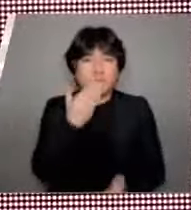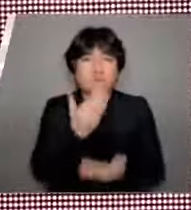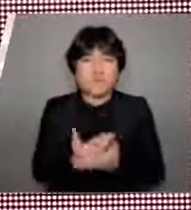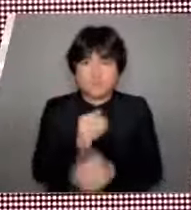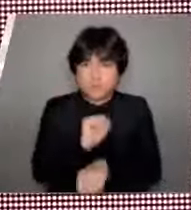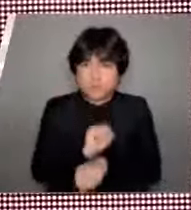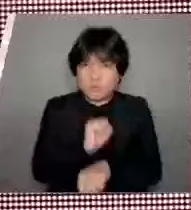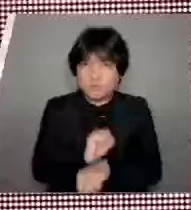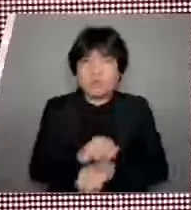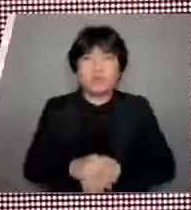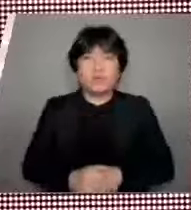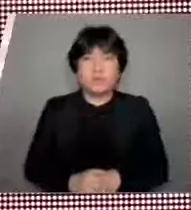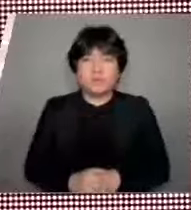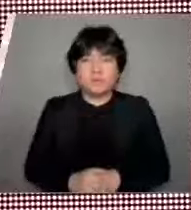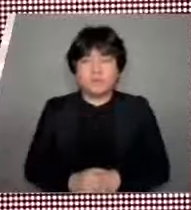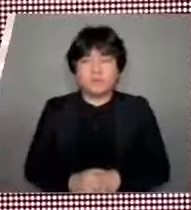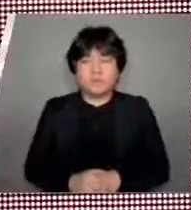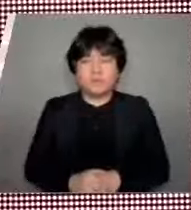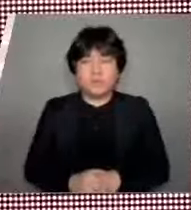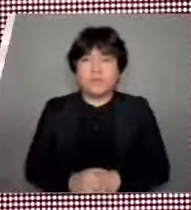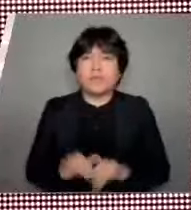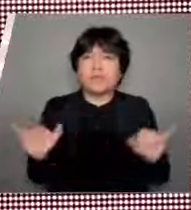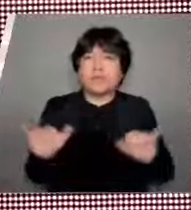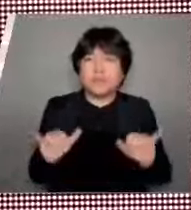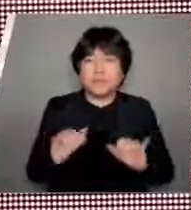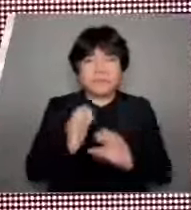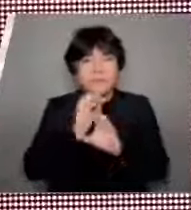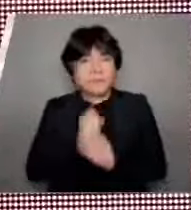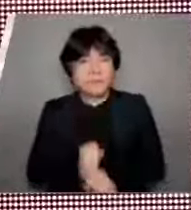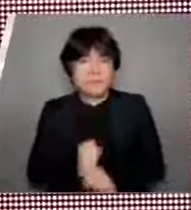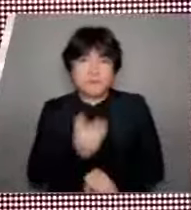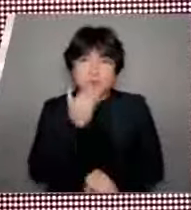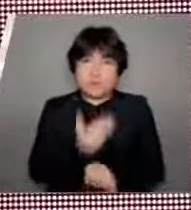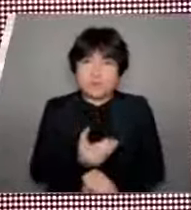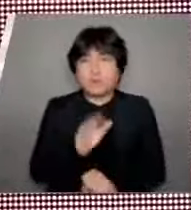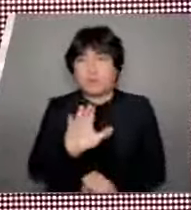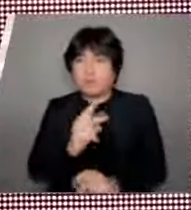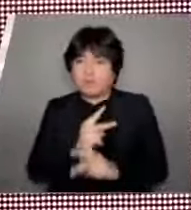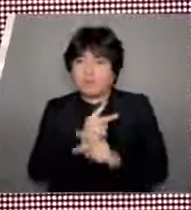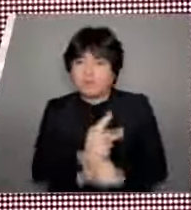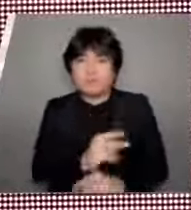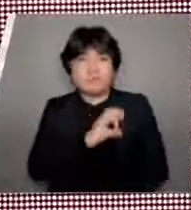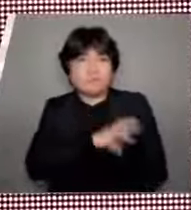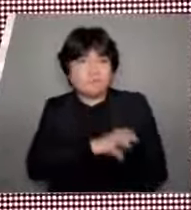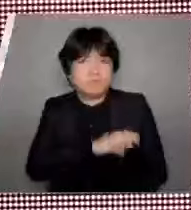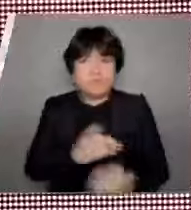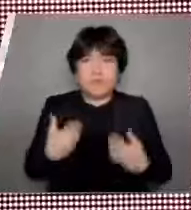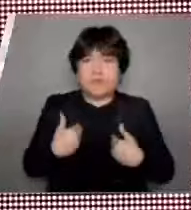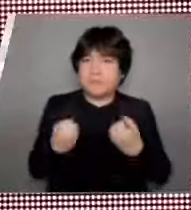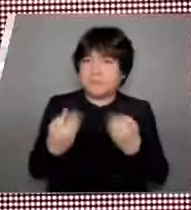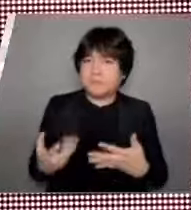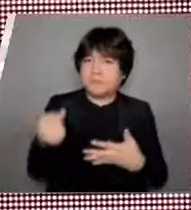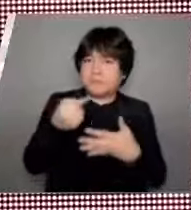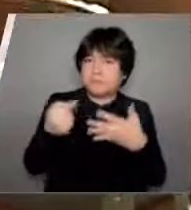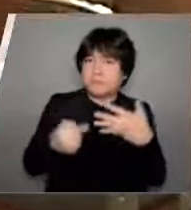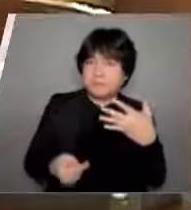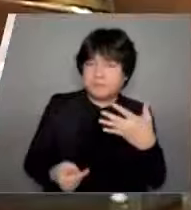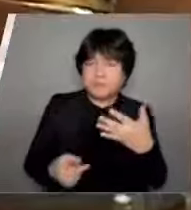foreign workers receive the same wages, protections and benefits as their Japanese